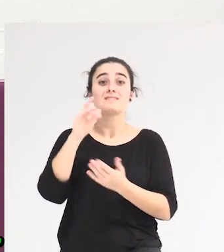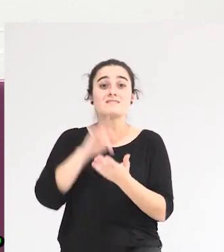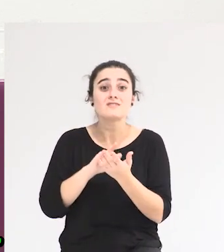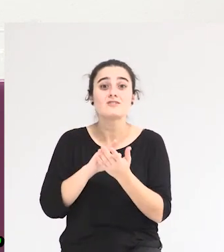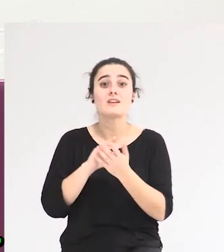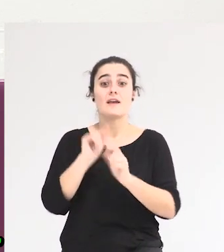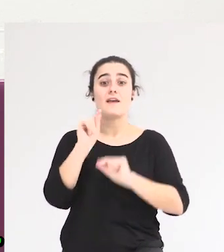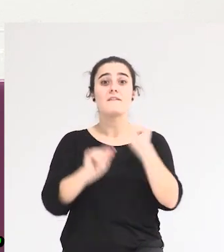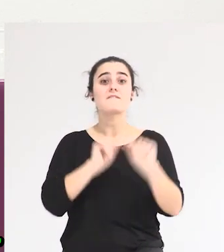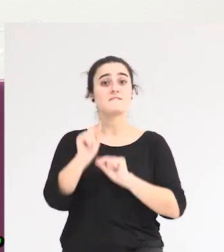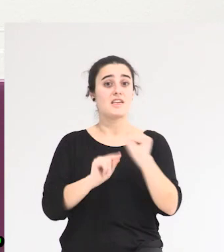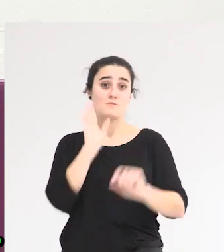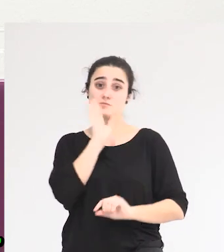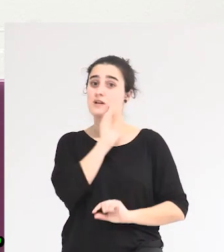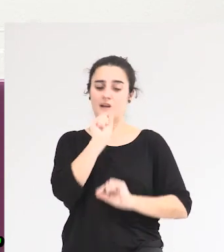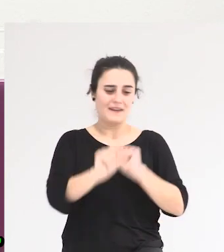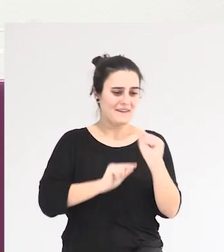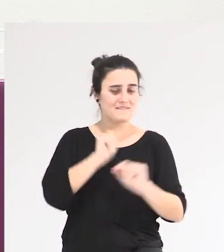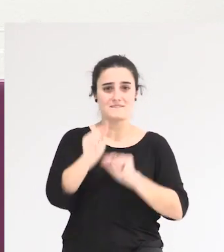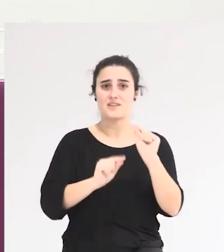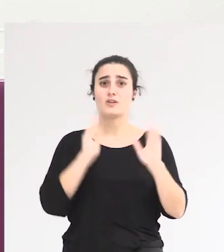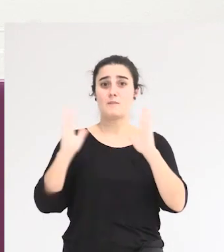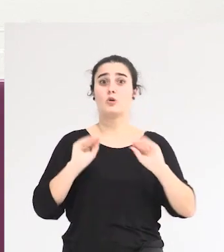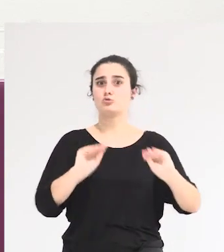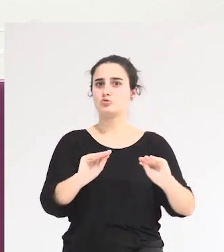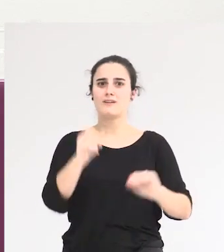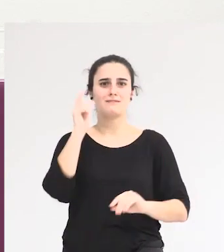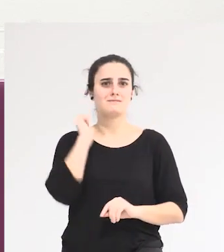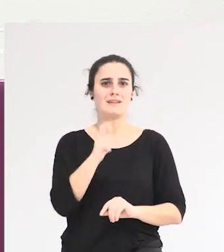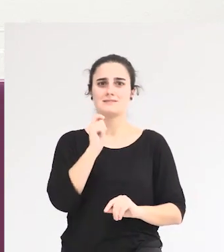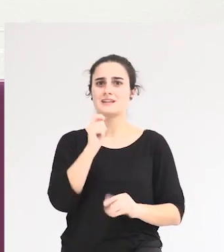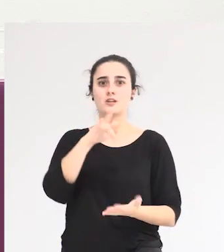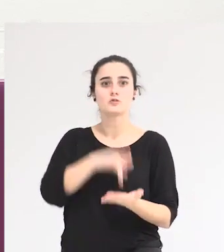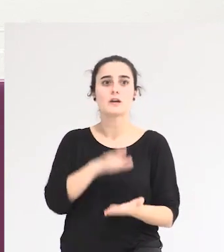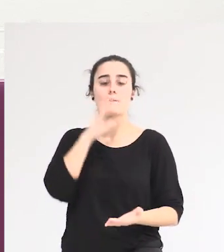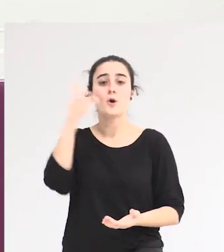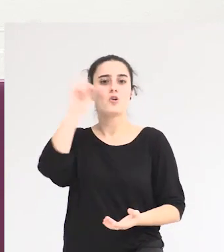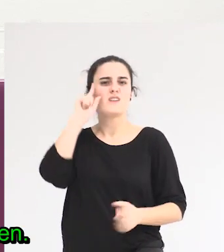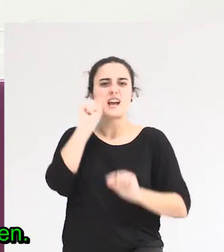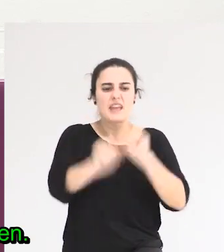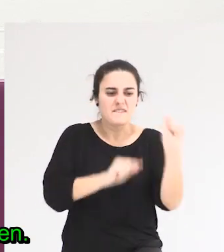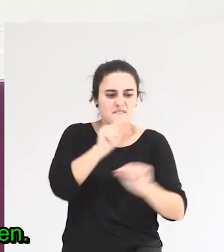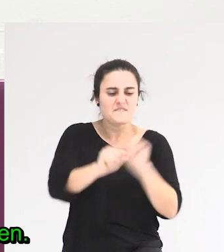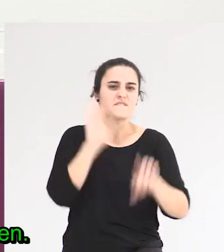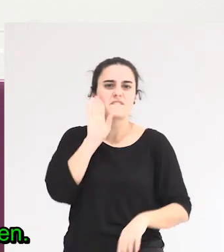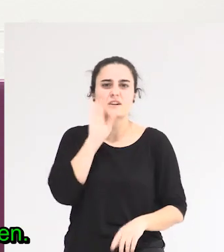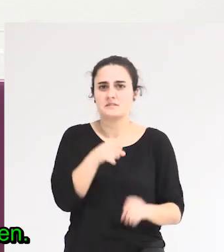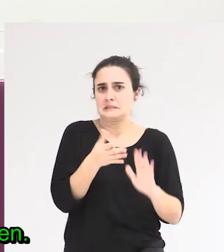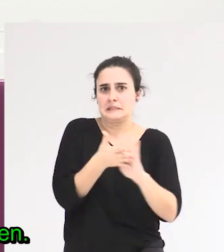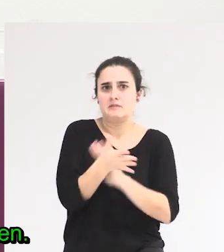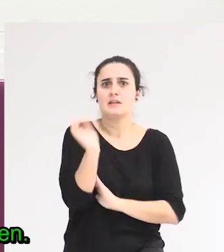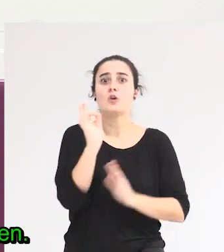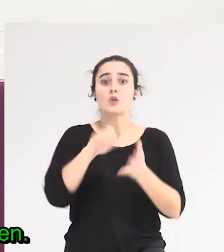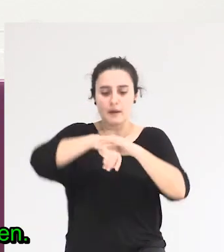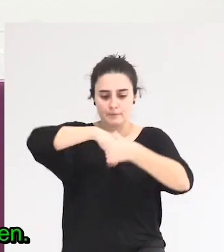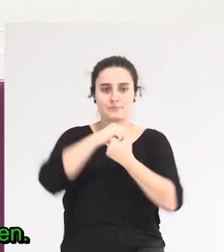izan zuen, oso oso ohikoa bere garaian. Garai hartan ez zekitelako infekzio bat zer zen ere, edo nola eskua garbitu behar